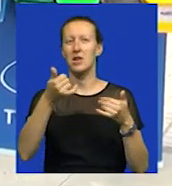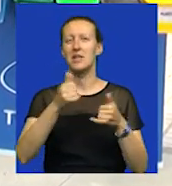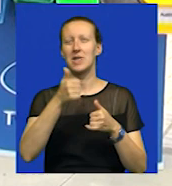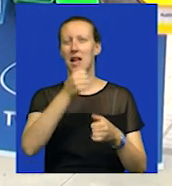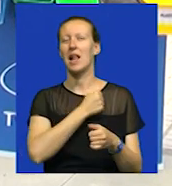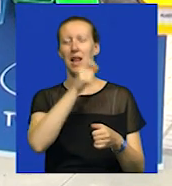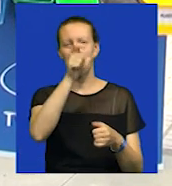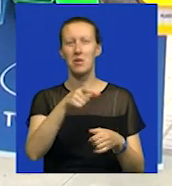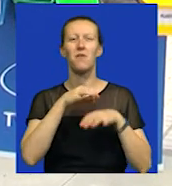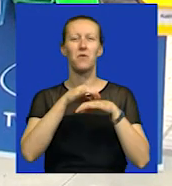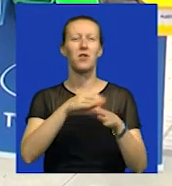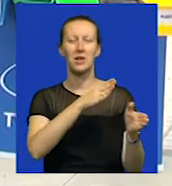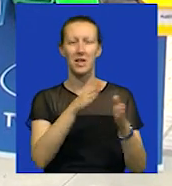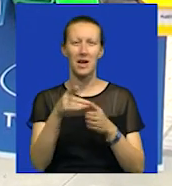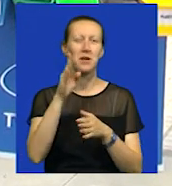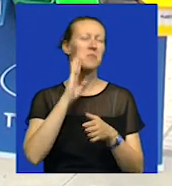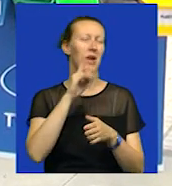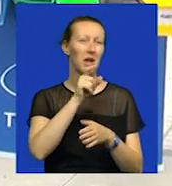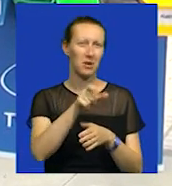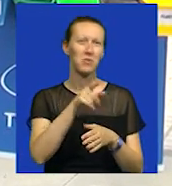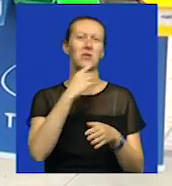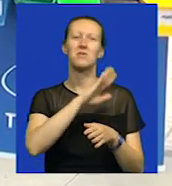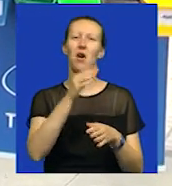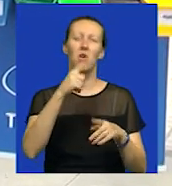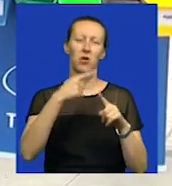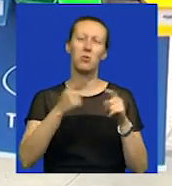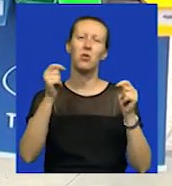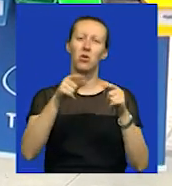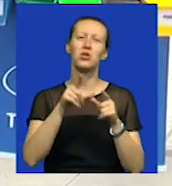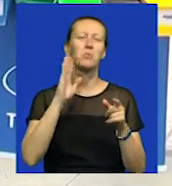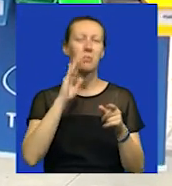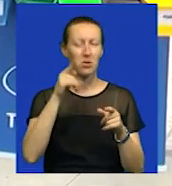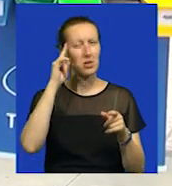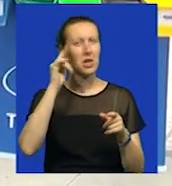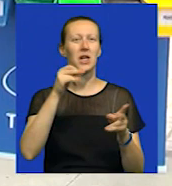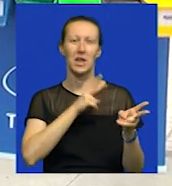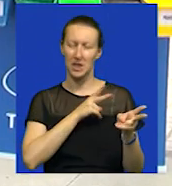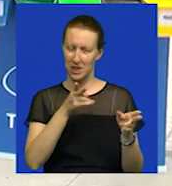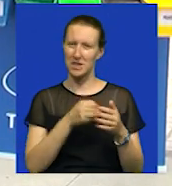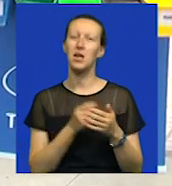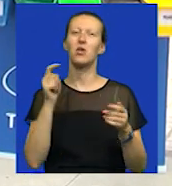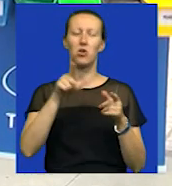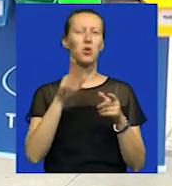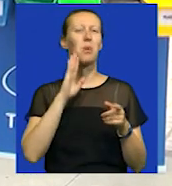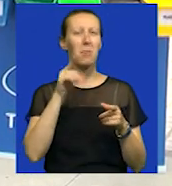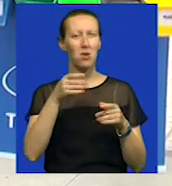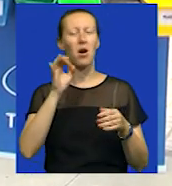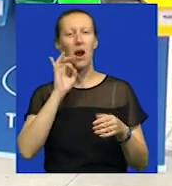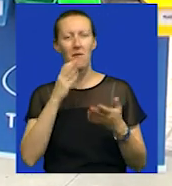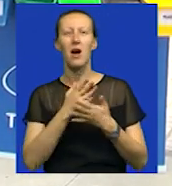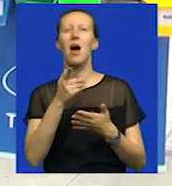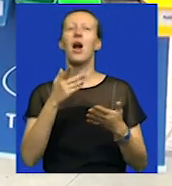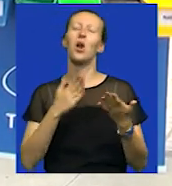jedna Dalmatinka uvodi red tamo u Medulinu. I evo, svako toliko dojde u premanturu. I da znate da je to istina. Pomalo. Dođe u premanturu na kafe,